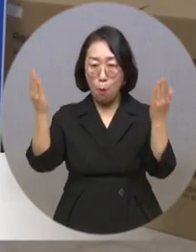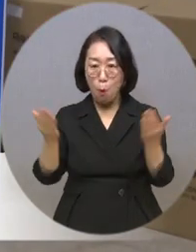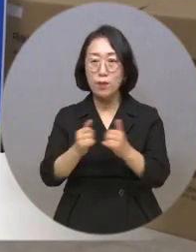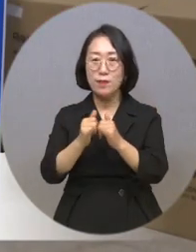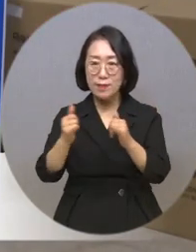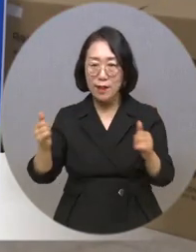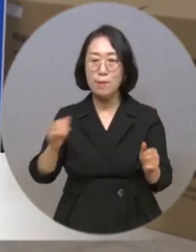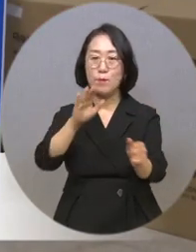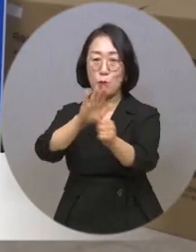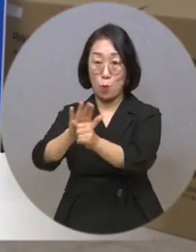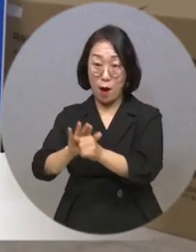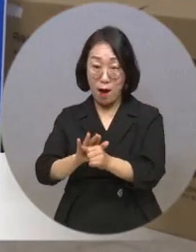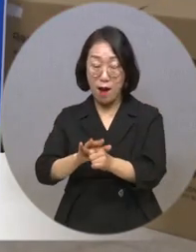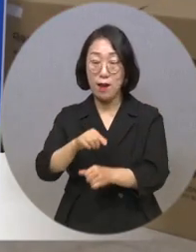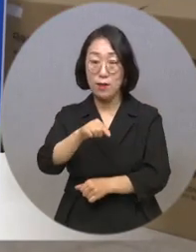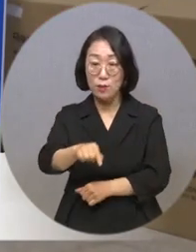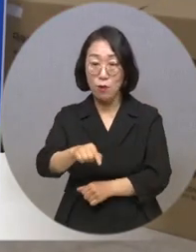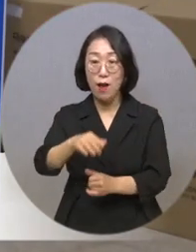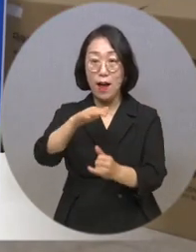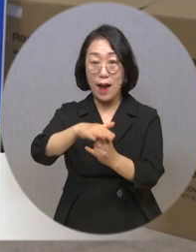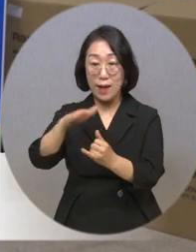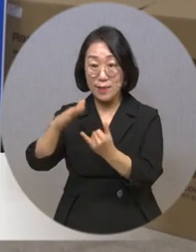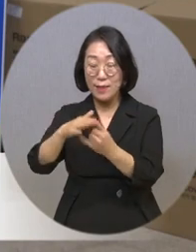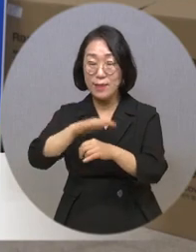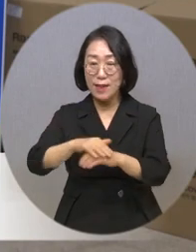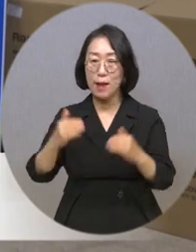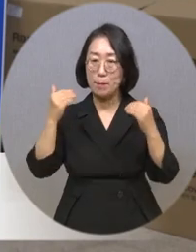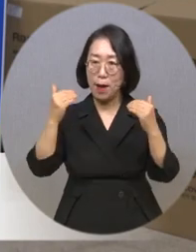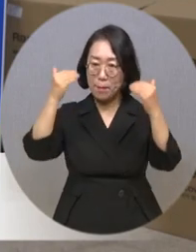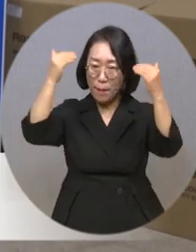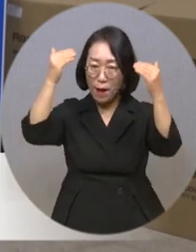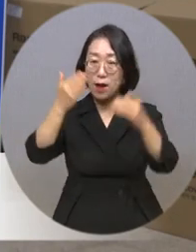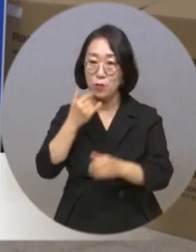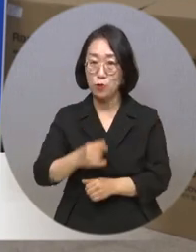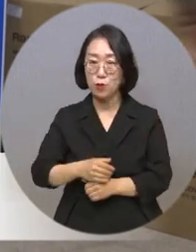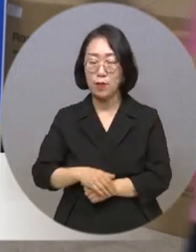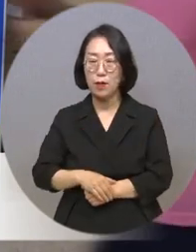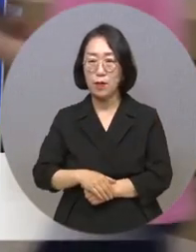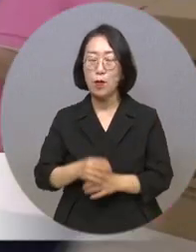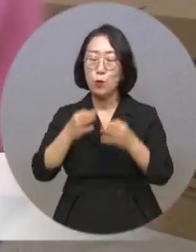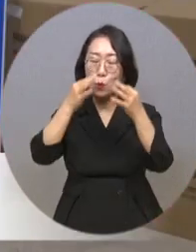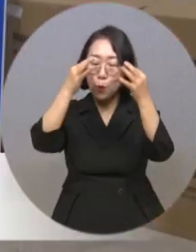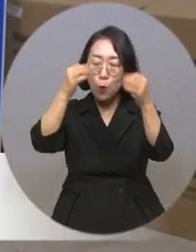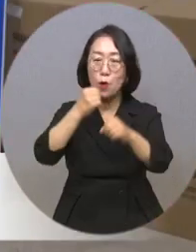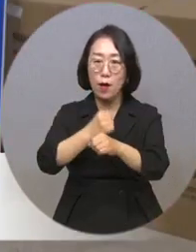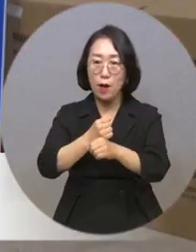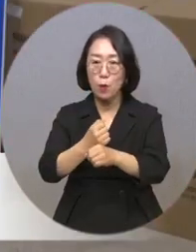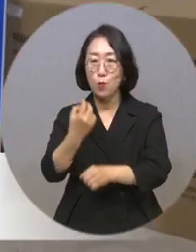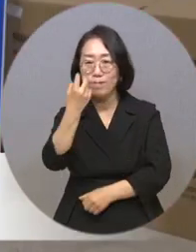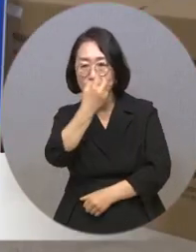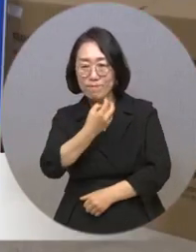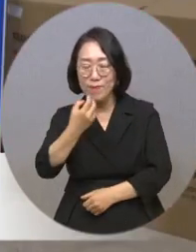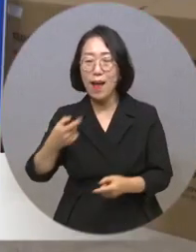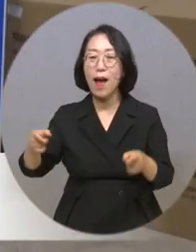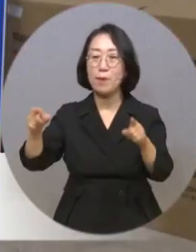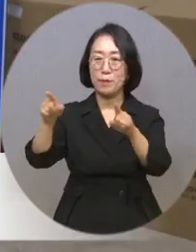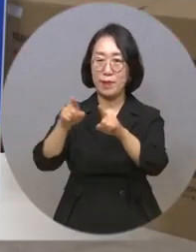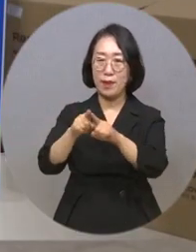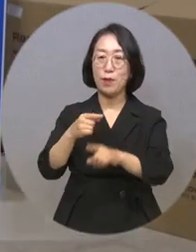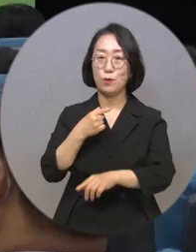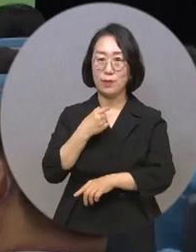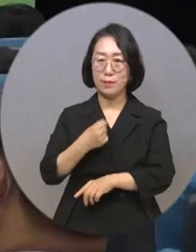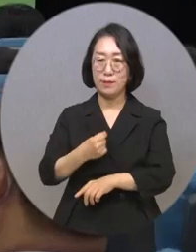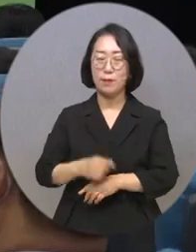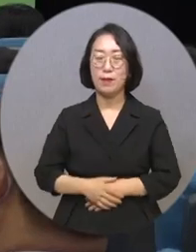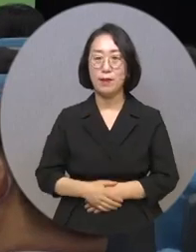함께 힘을 내서 또 그 아이들이 잘 자랄 수 있도록 저희들이 노력하며 또 지켜보며 함께 손잡고 나가도록